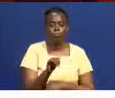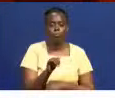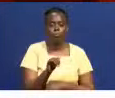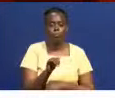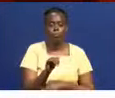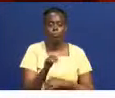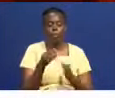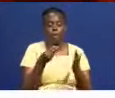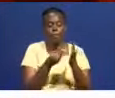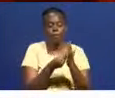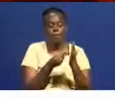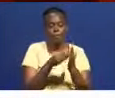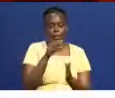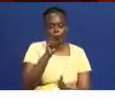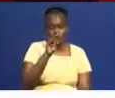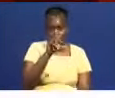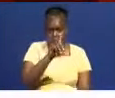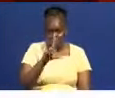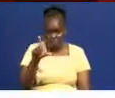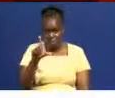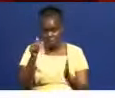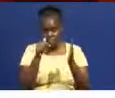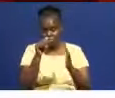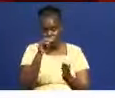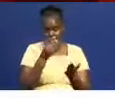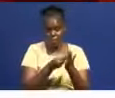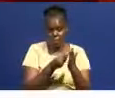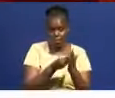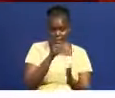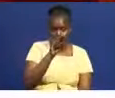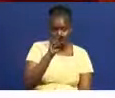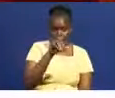hii bili ya fedha ama huu mswada wa fedha